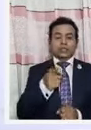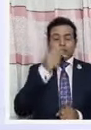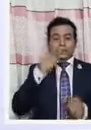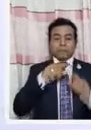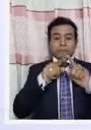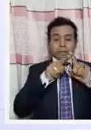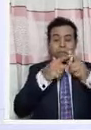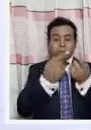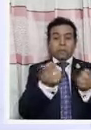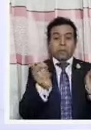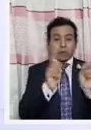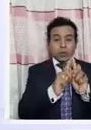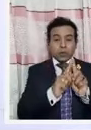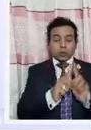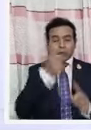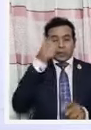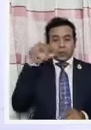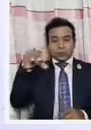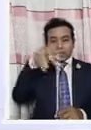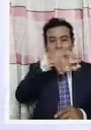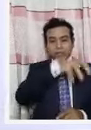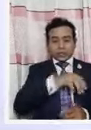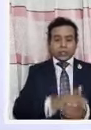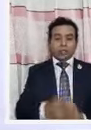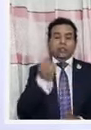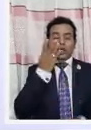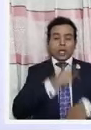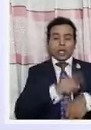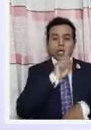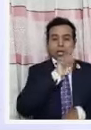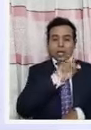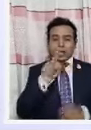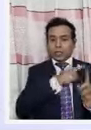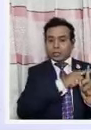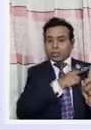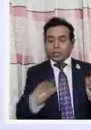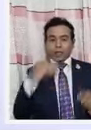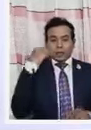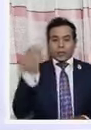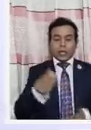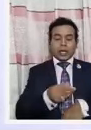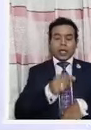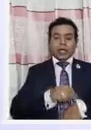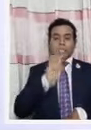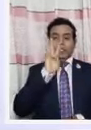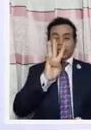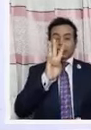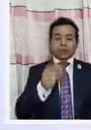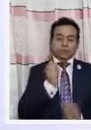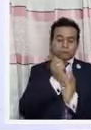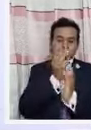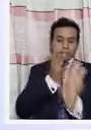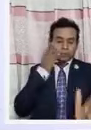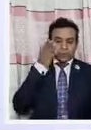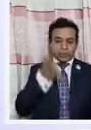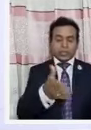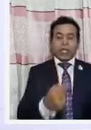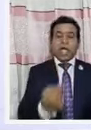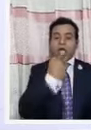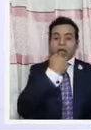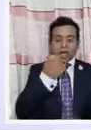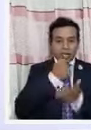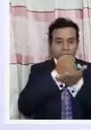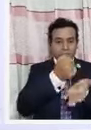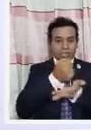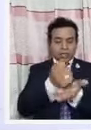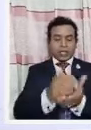নমুনা সংগ্রহ করার জন্য, আপনারা এই বুথগুলিতে সকাল 11টা থেকে বিকেল 3টা পর্যন্ত